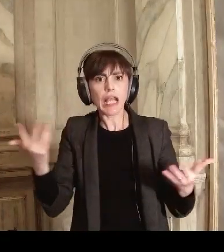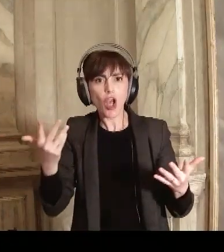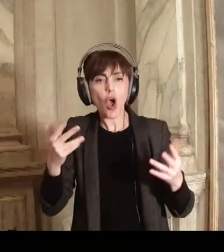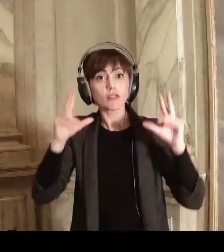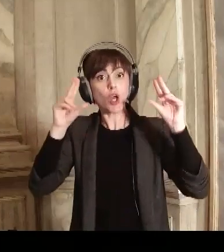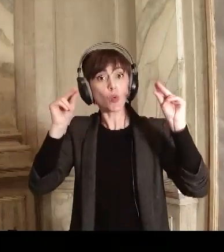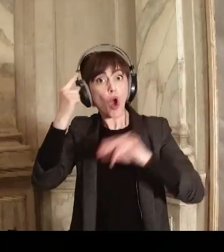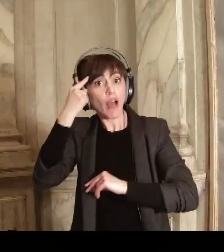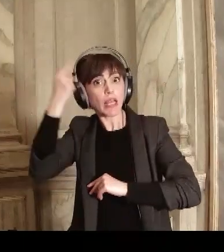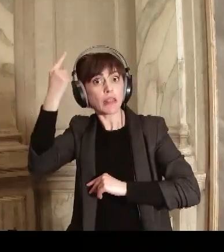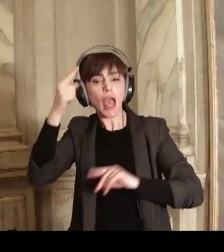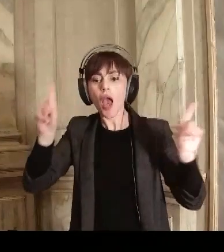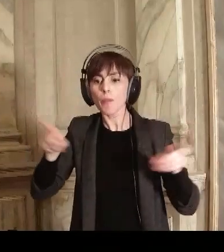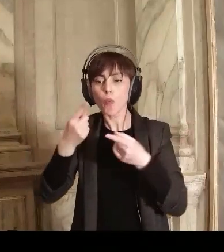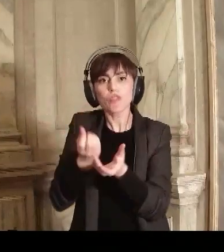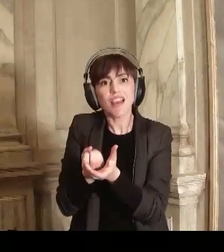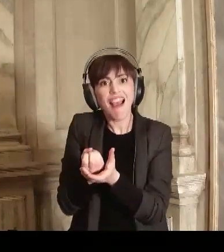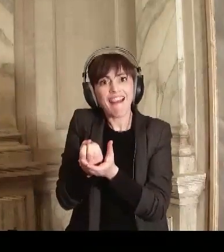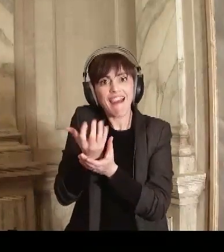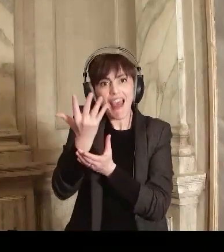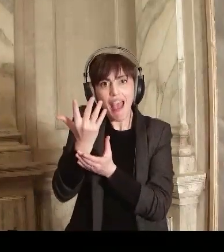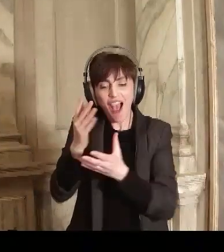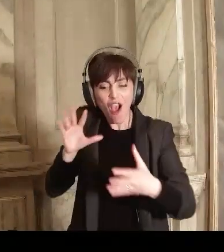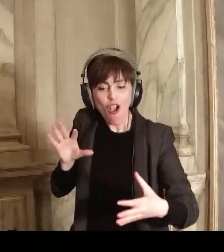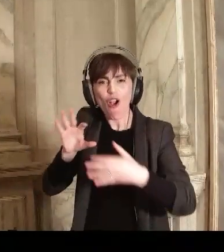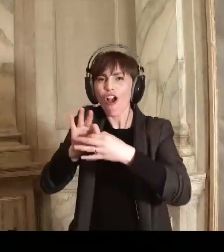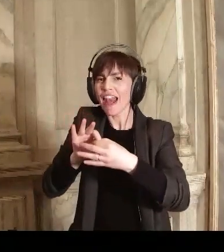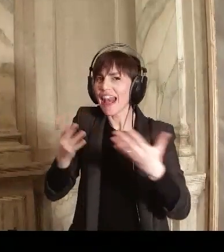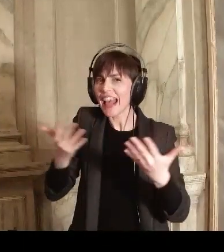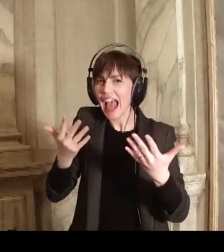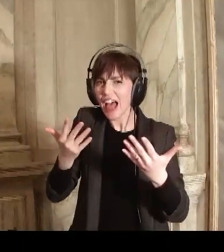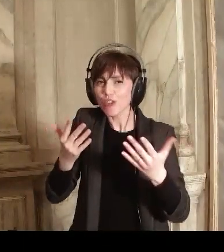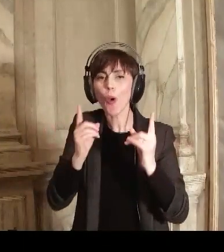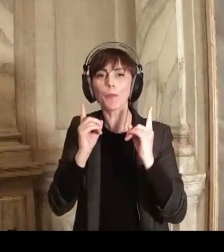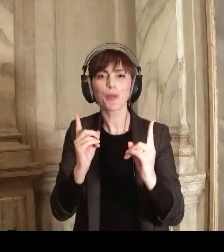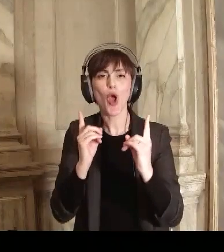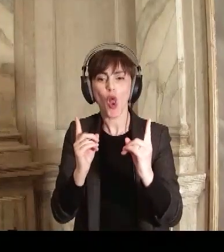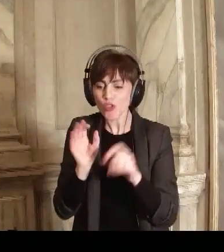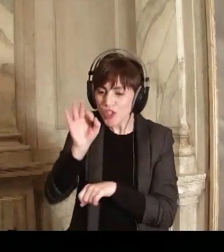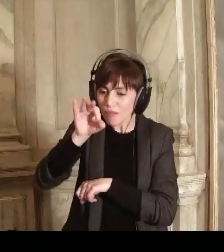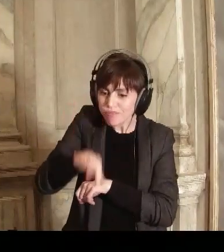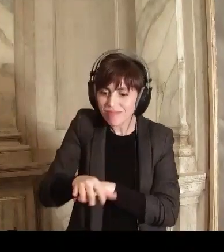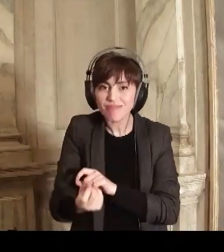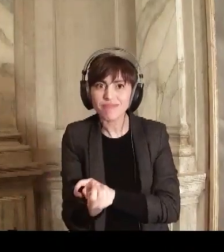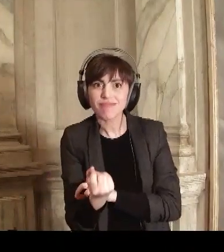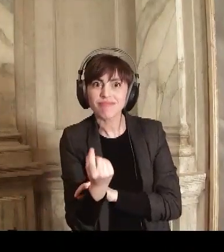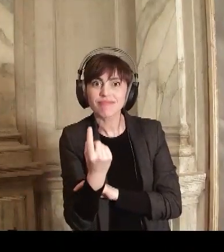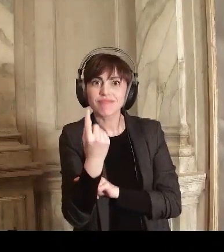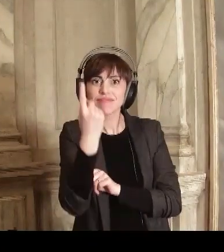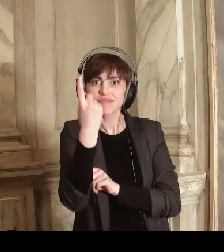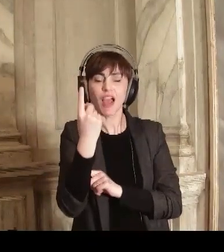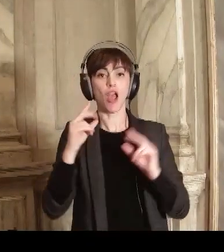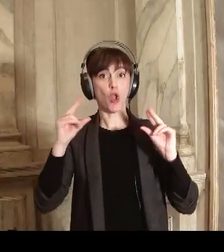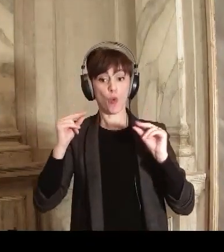compositivo ispirato alla biologia che si è rivelato fertile e fondante per le nuove generazioni. Il